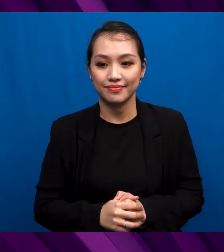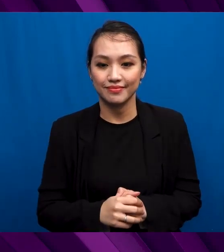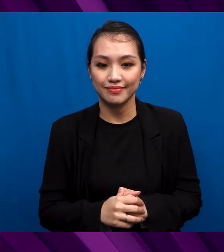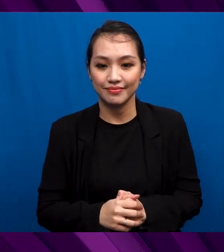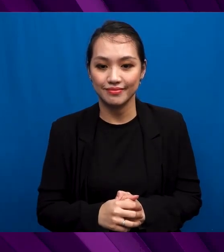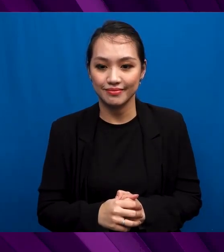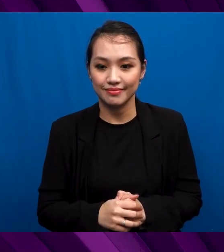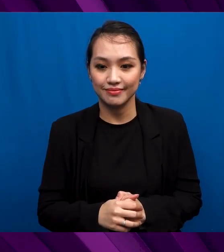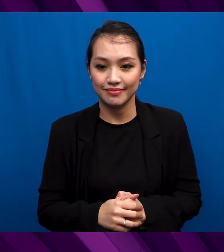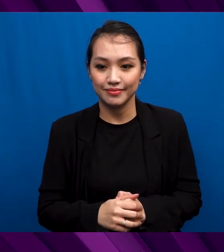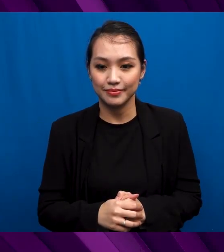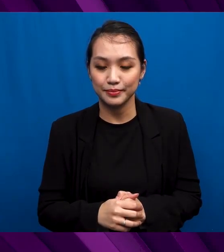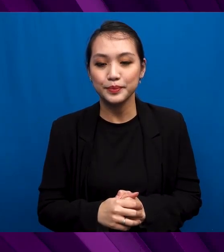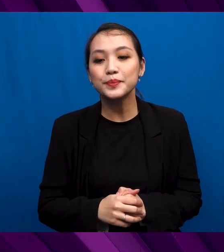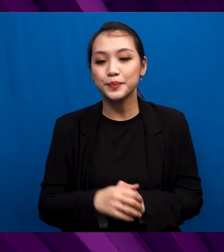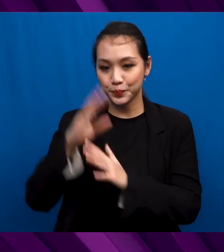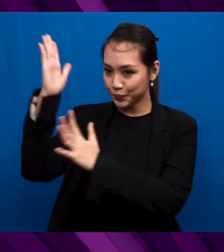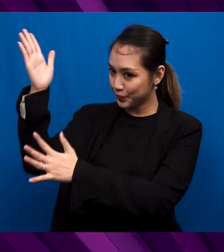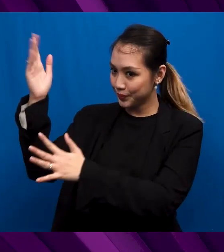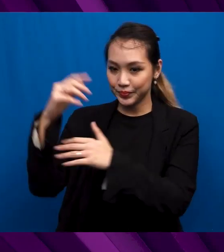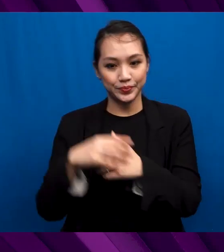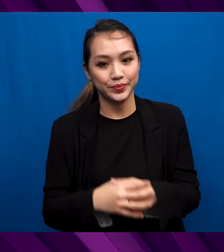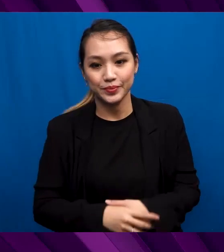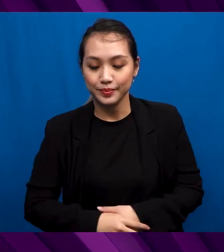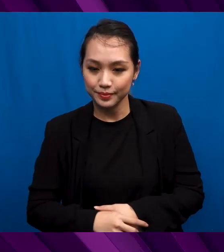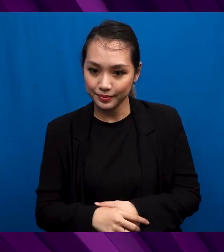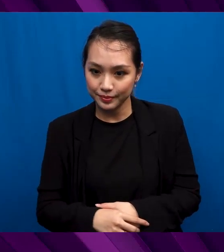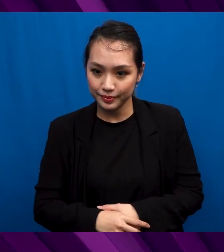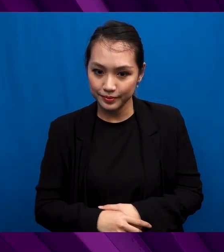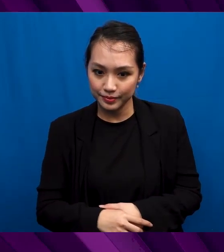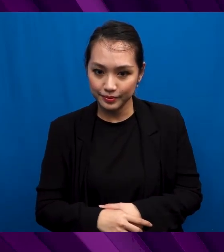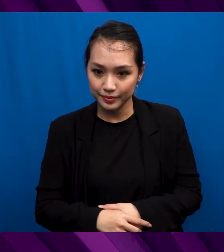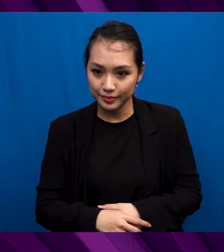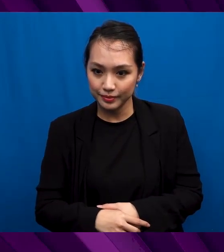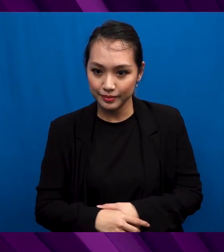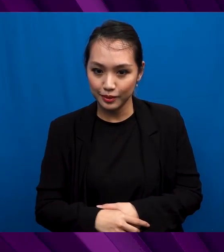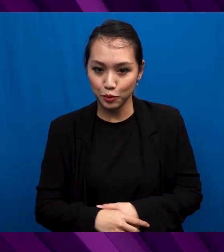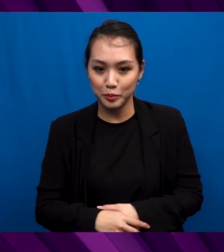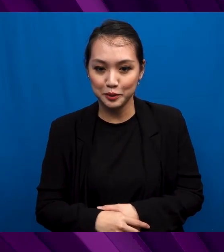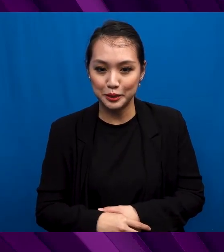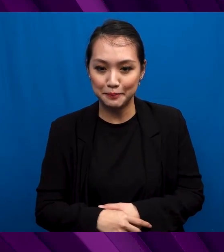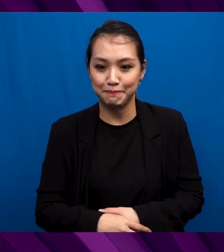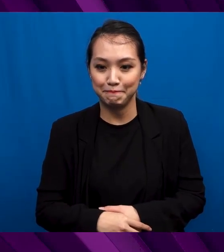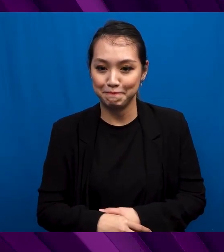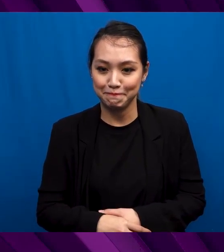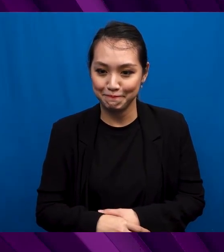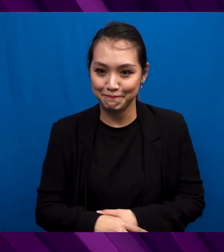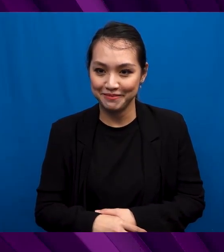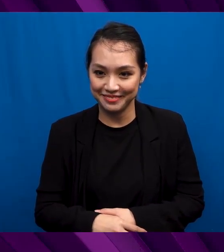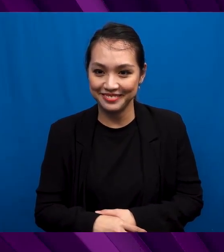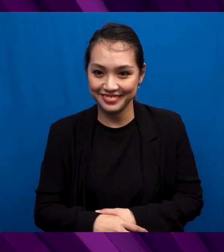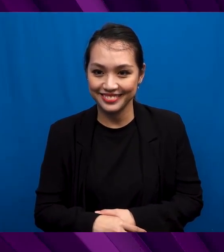Urimmu menjadi kepunyaan orang yang kau kasih, yang telah kau coba di masa dengan siapa engkau berbantah dekat mata